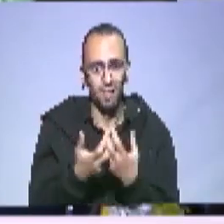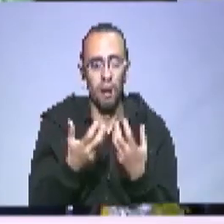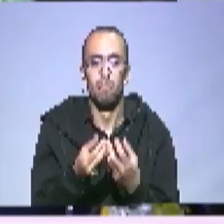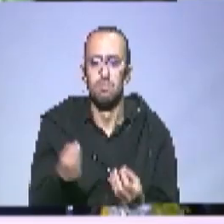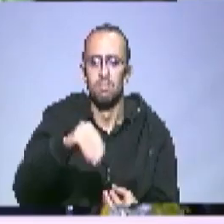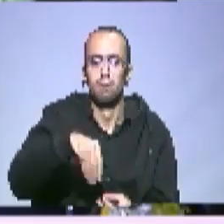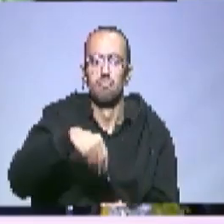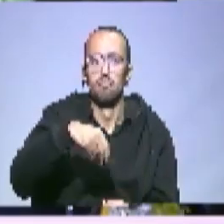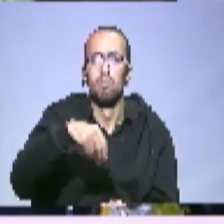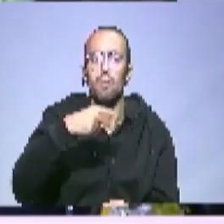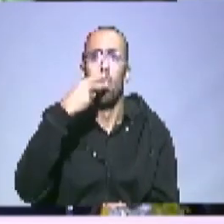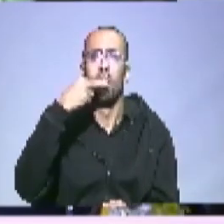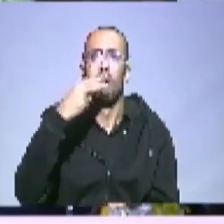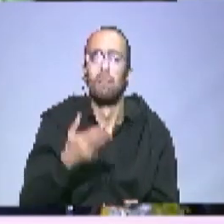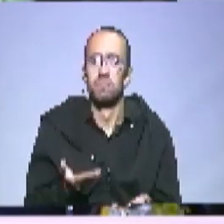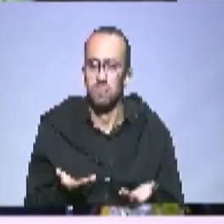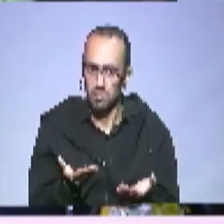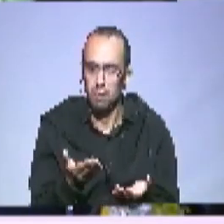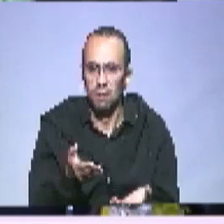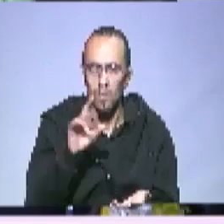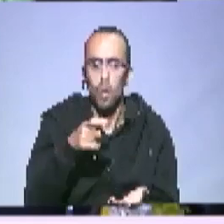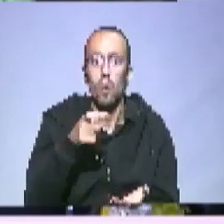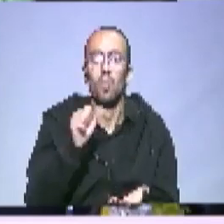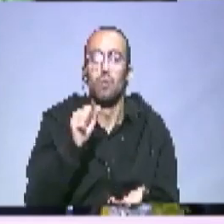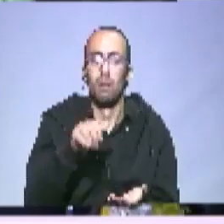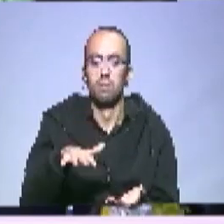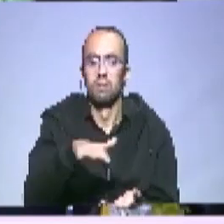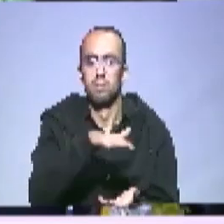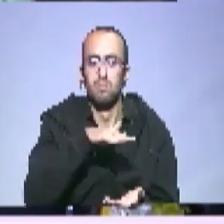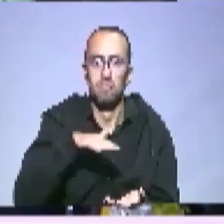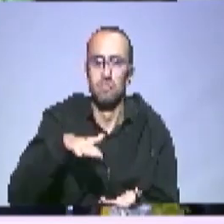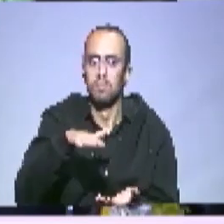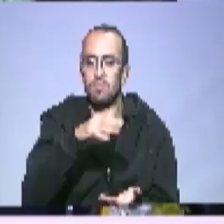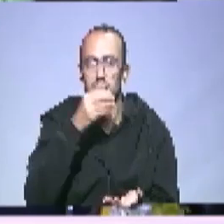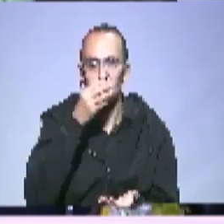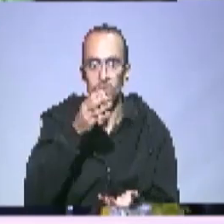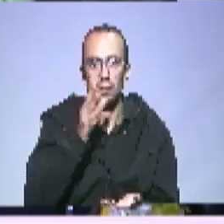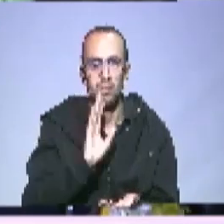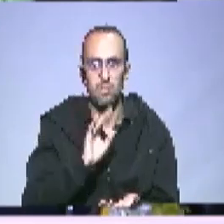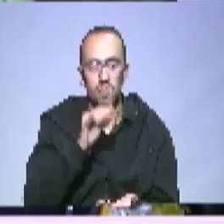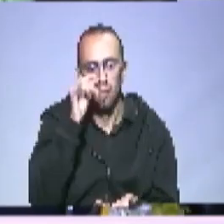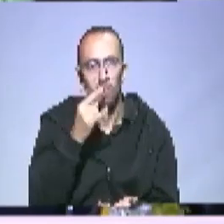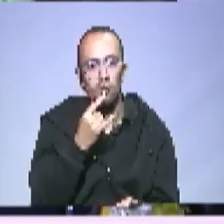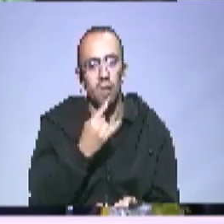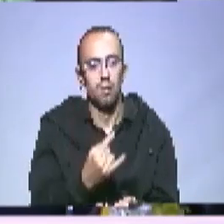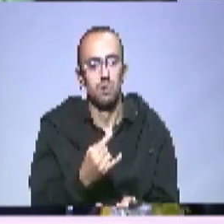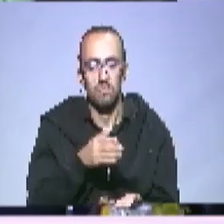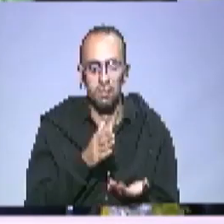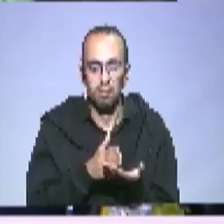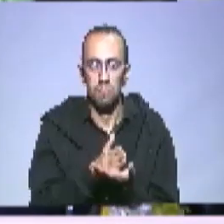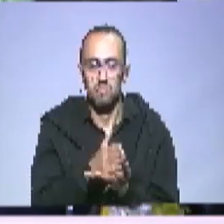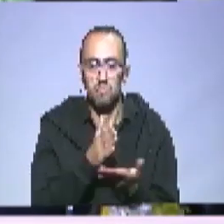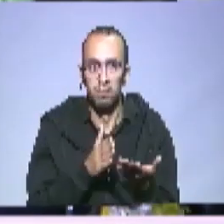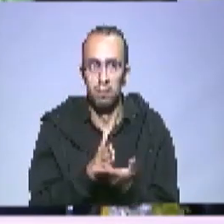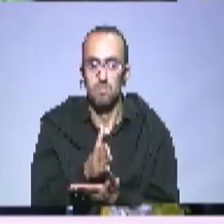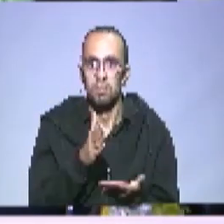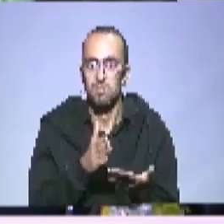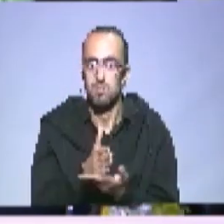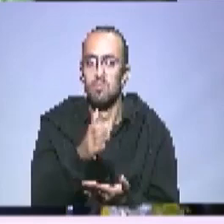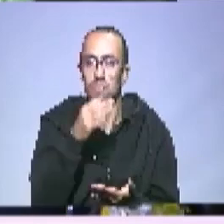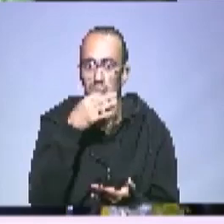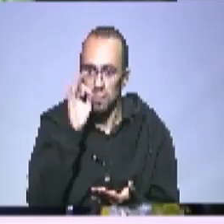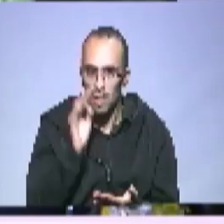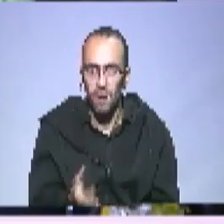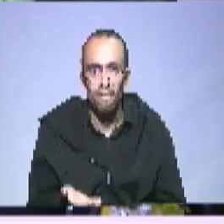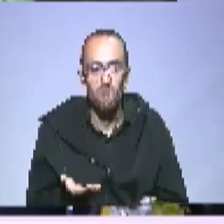الفرن وتدخليها وتحط عليها ترنشات طماطم تطلع مقرمشه من على الوش كده جميله، ولو سبتيها 10 دقائق تهدى هتطلع خرط زي المكرونه الفرن